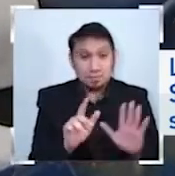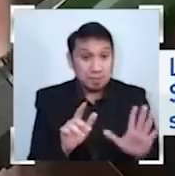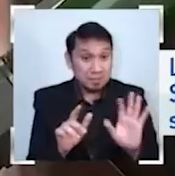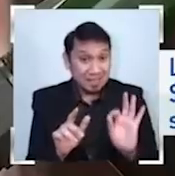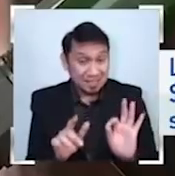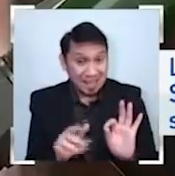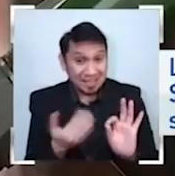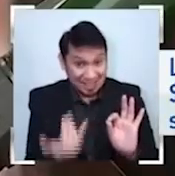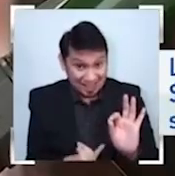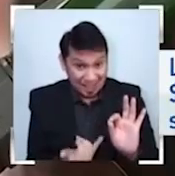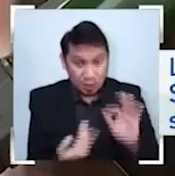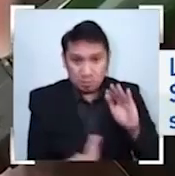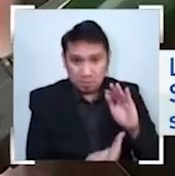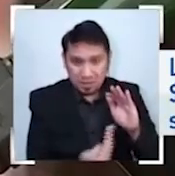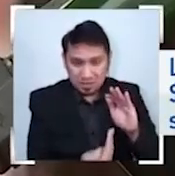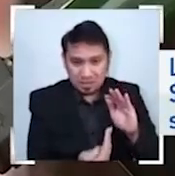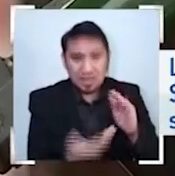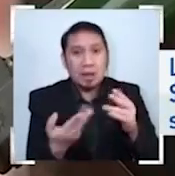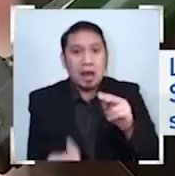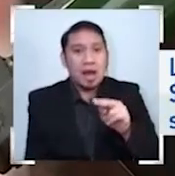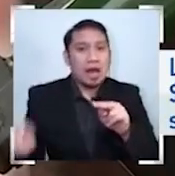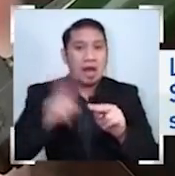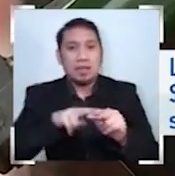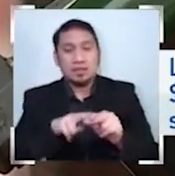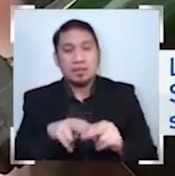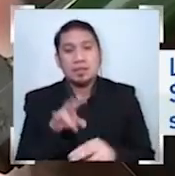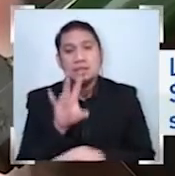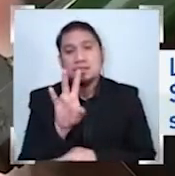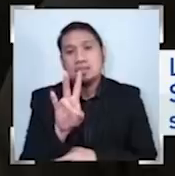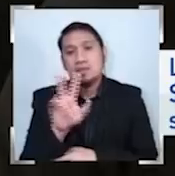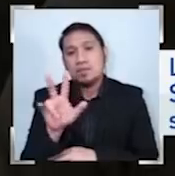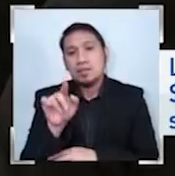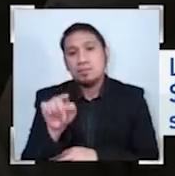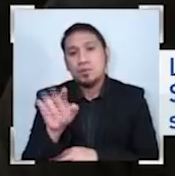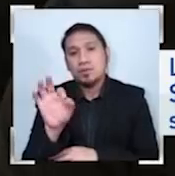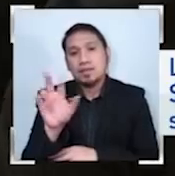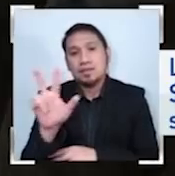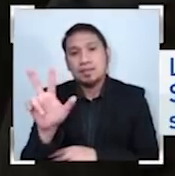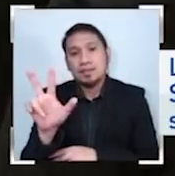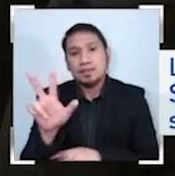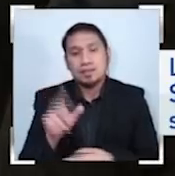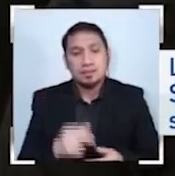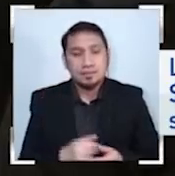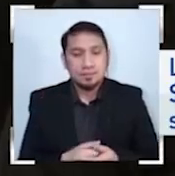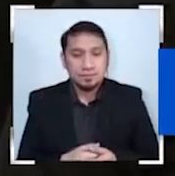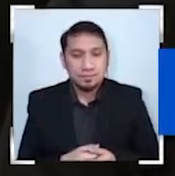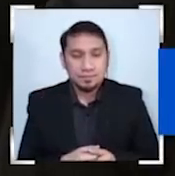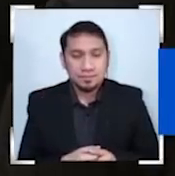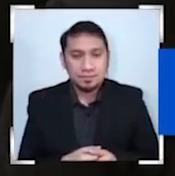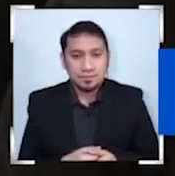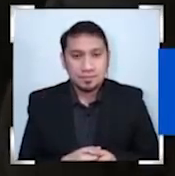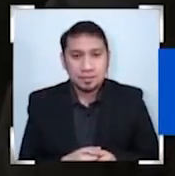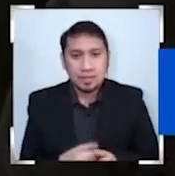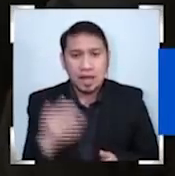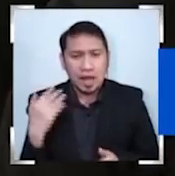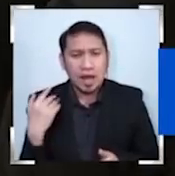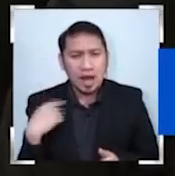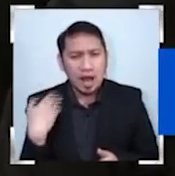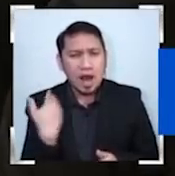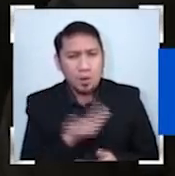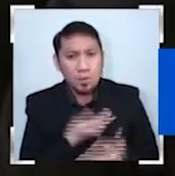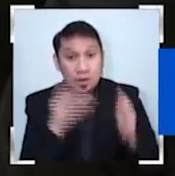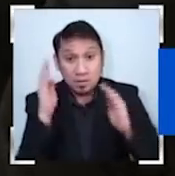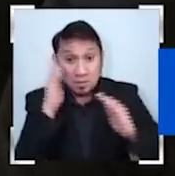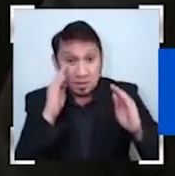price ngayon papalo sa 73.93 pesos. Itong problema ang kinakaharap po natin, gaya ng sinabi namin,